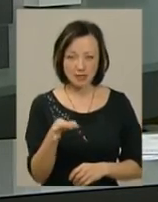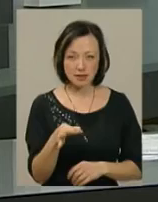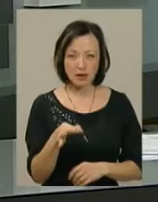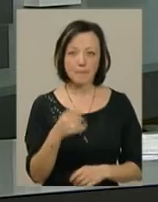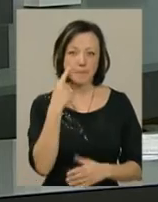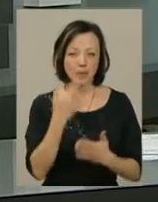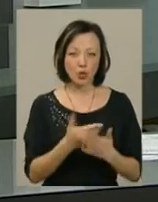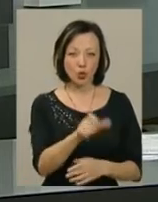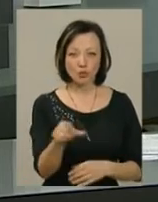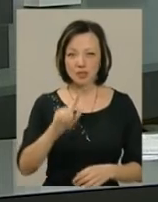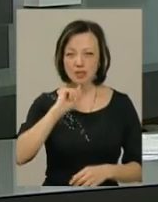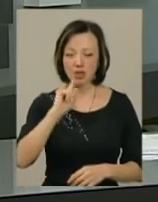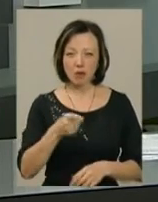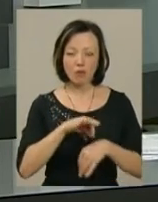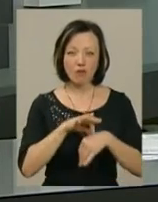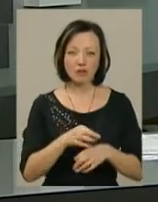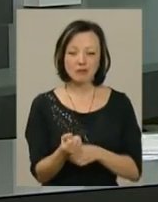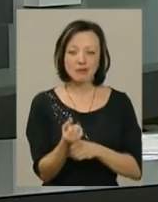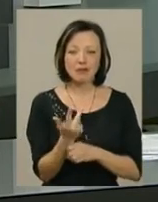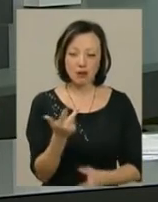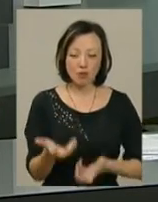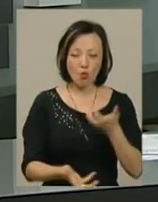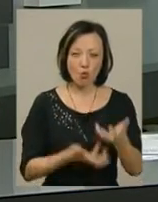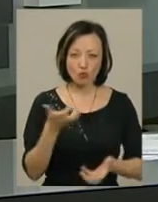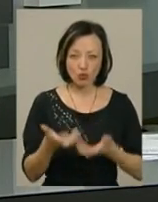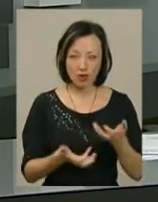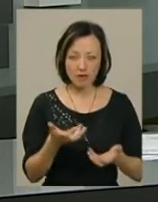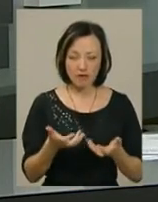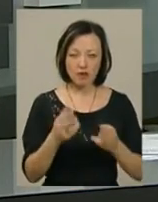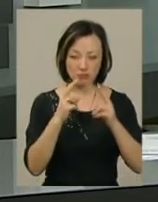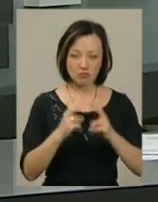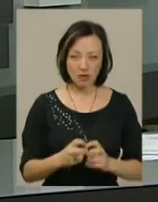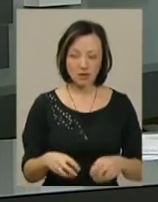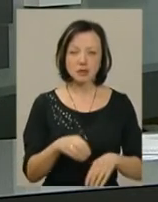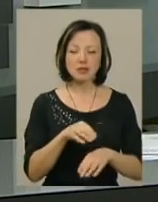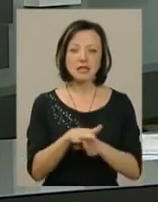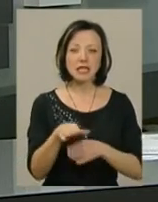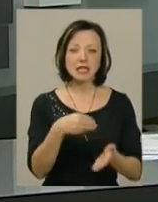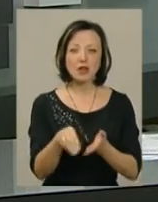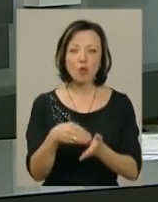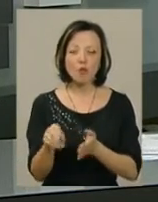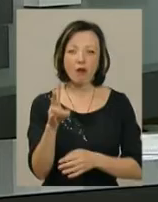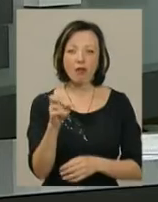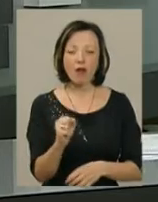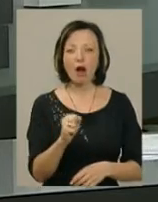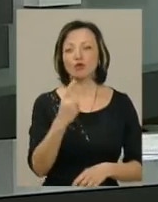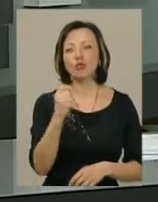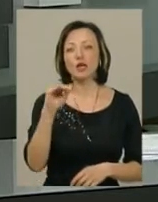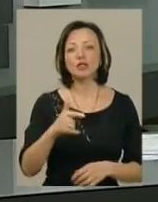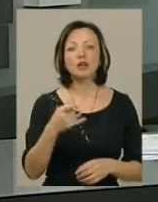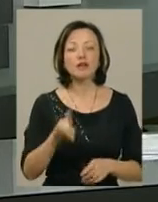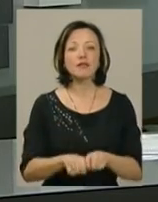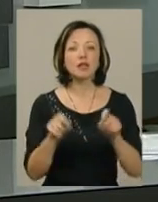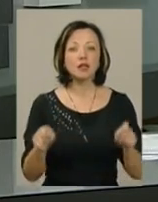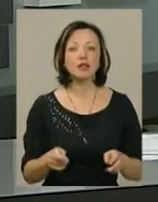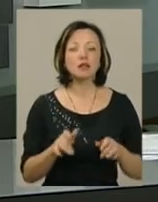у підозрюваних майже за рік провели 13 санкціонованих обшуків, а також здійснили закупок на 100 тисяч гривень. Правоохоронці відкрили